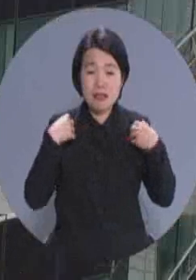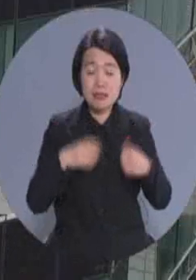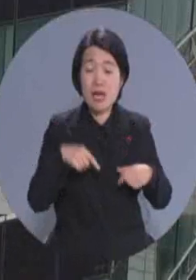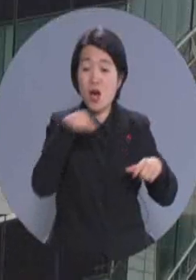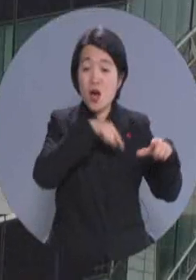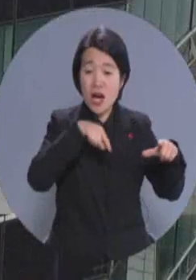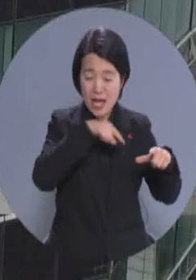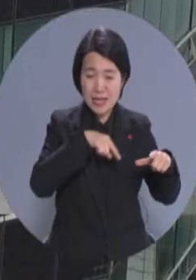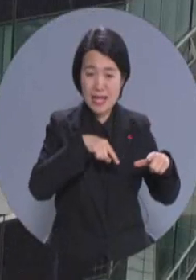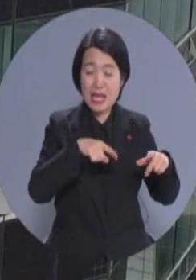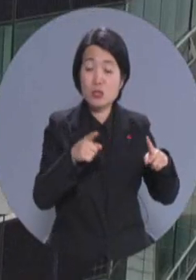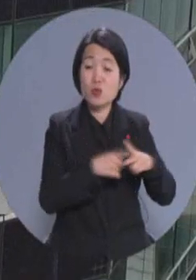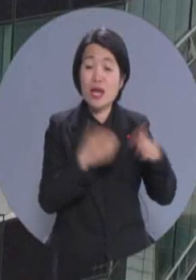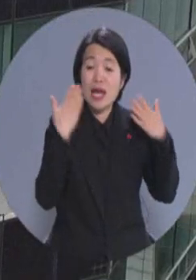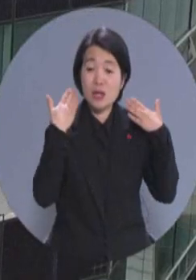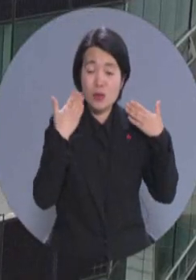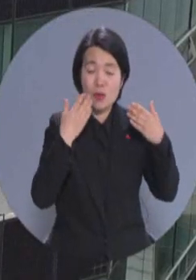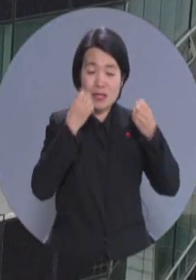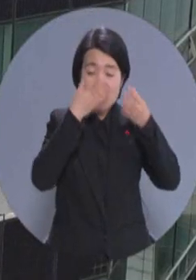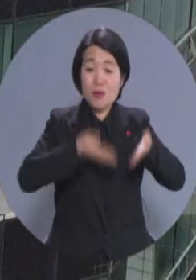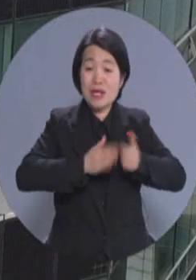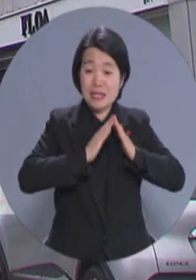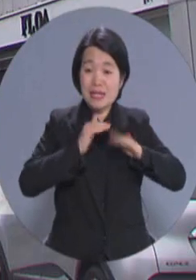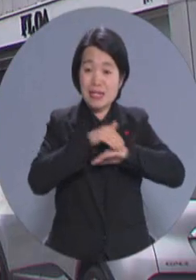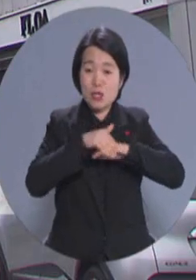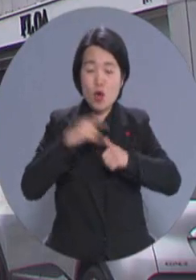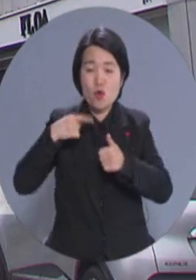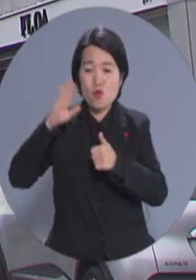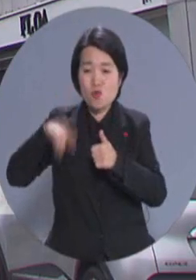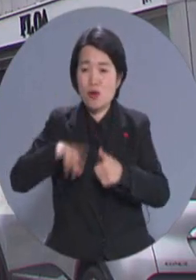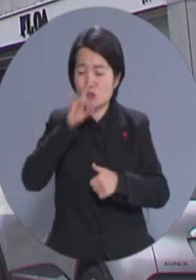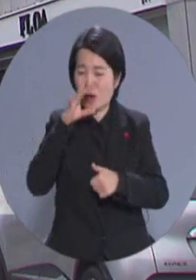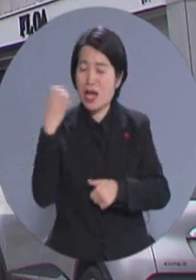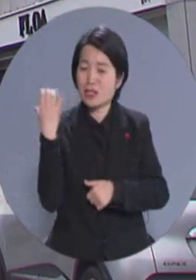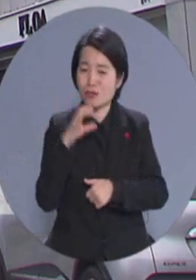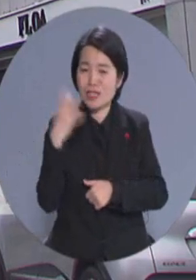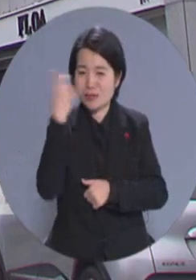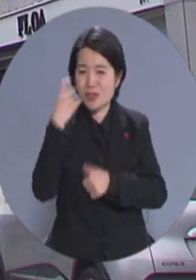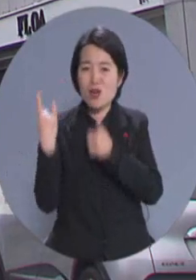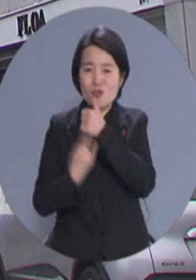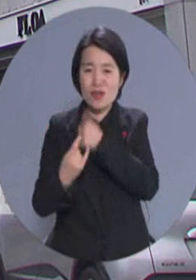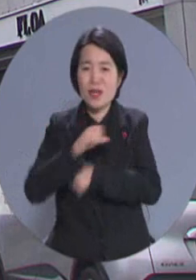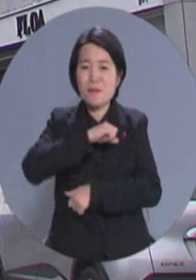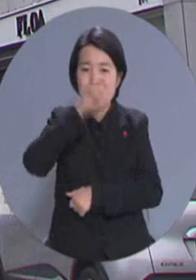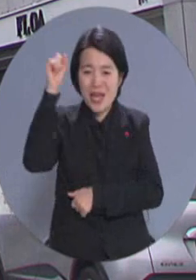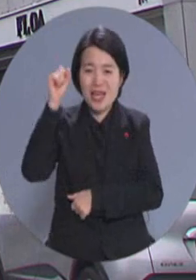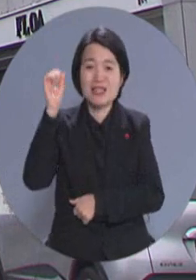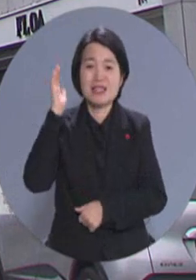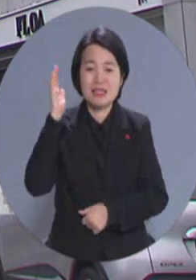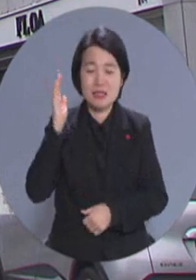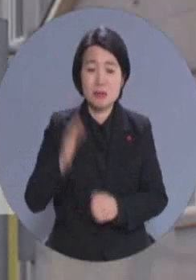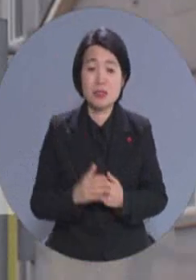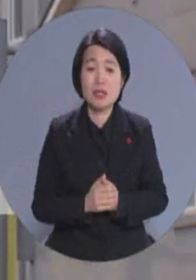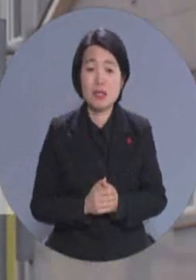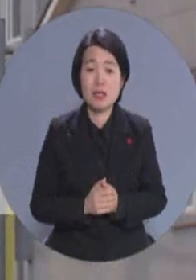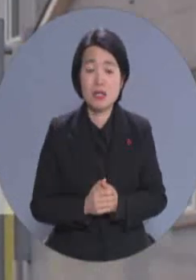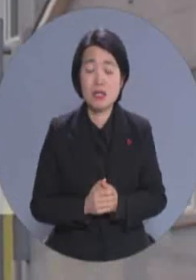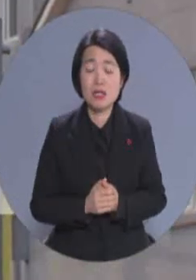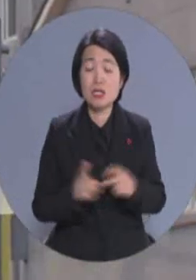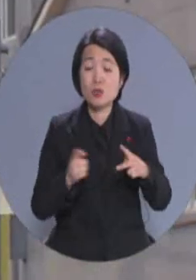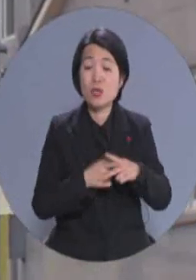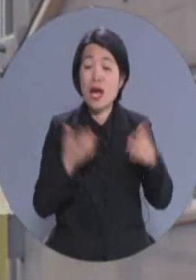가칭 우리 초등학교 신설 계획이 교육부 중앙투자 심사위원회를 통과했다고 밝혔습니다 우리